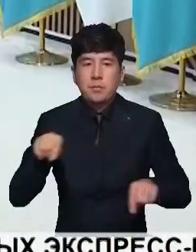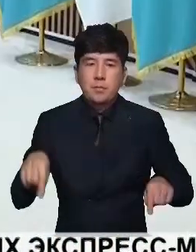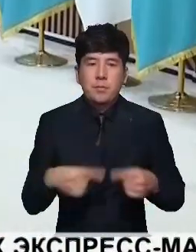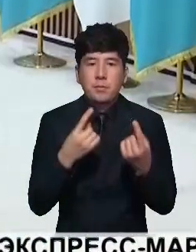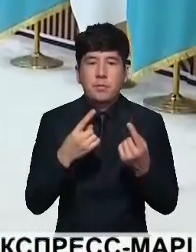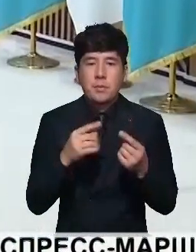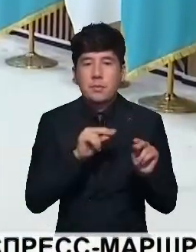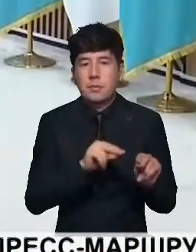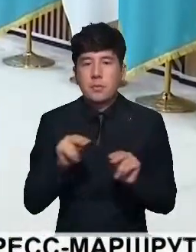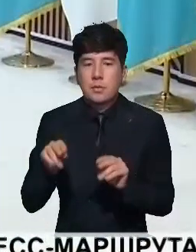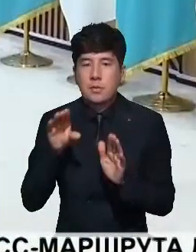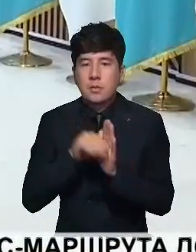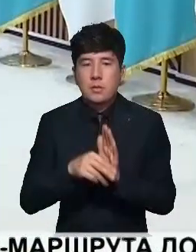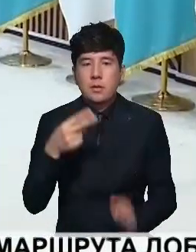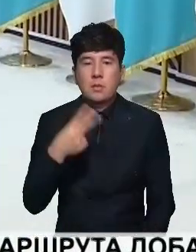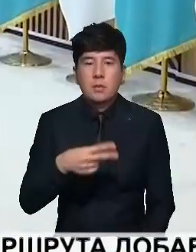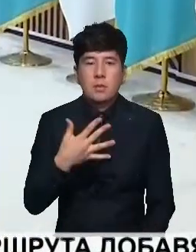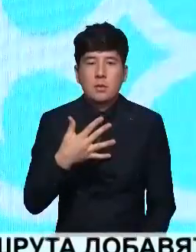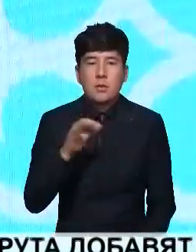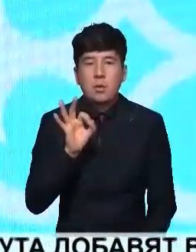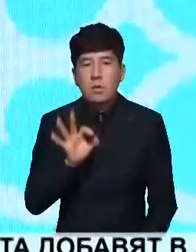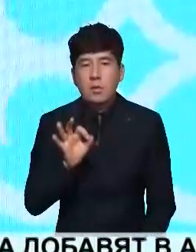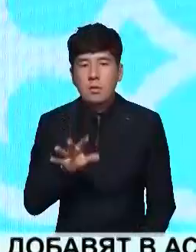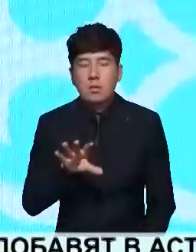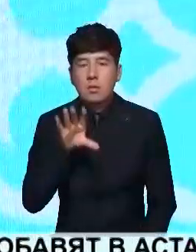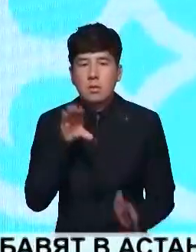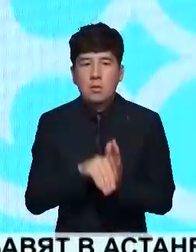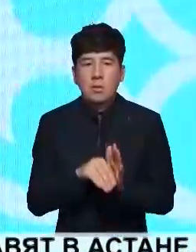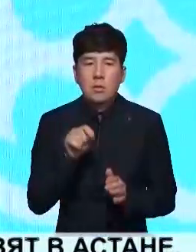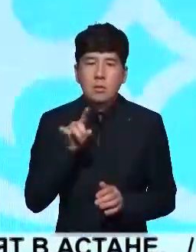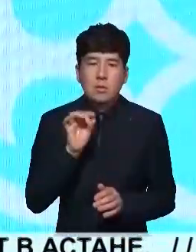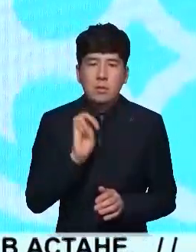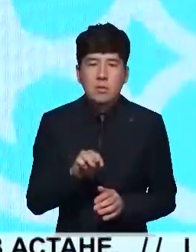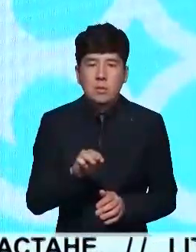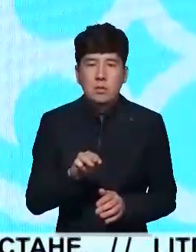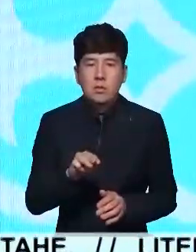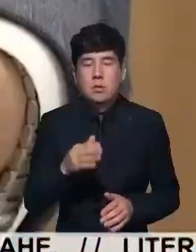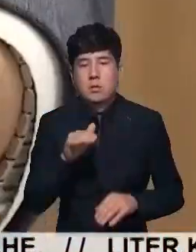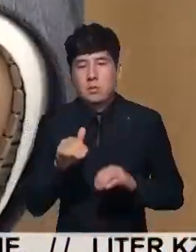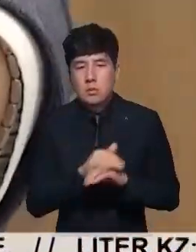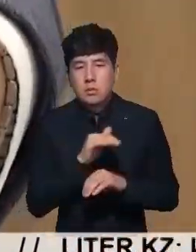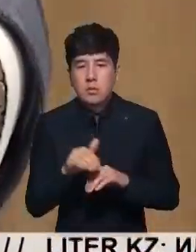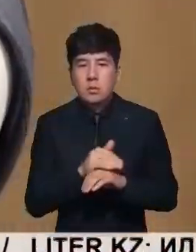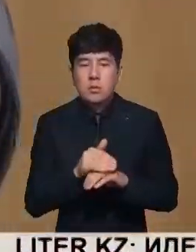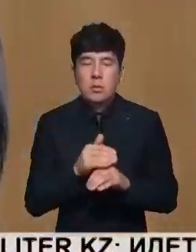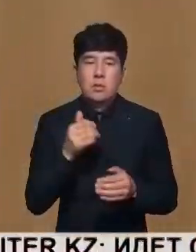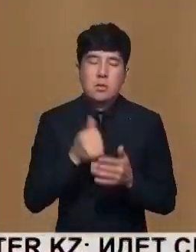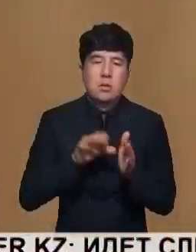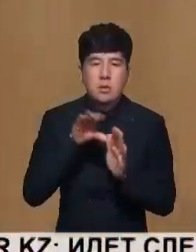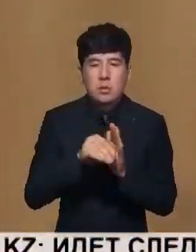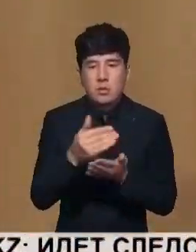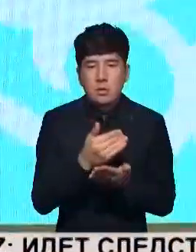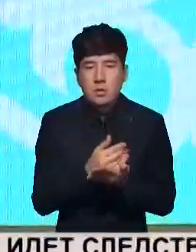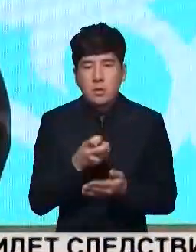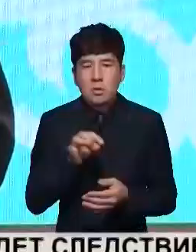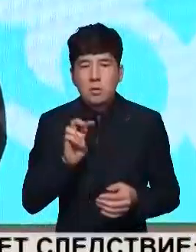справедливость, сделав 25 октября национальным праздником. Он также подчеркнул, что стало доброй традицией чествования заслуг и достижений граждан